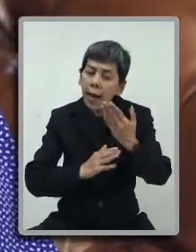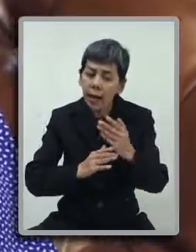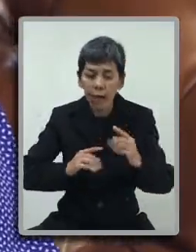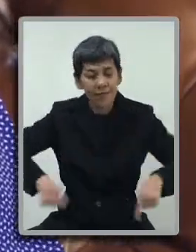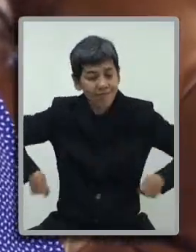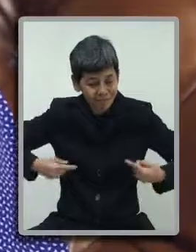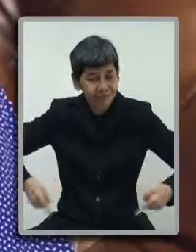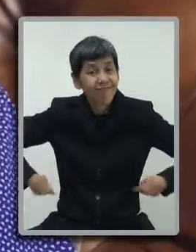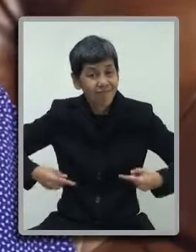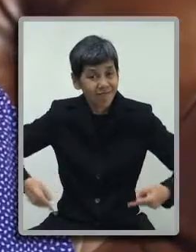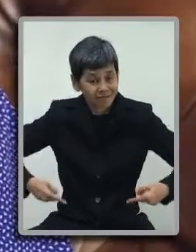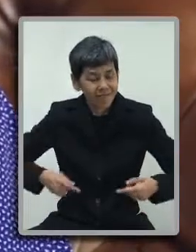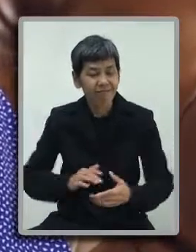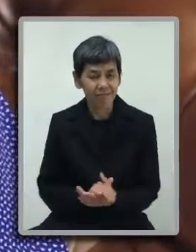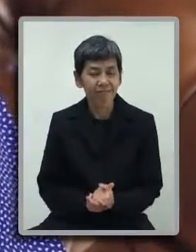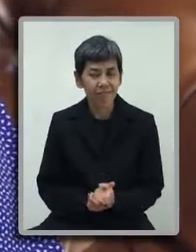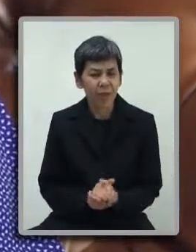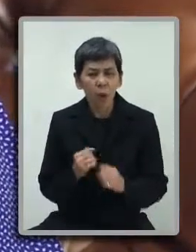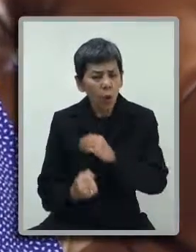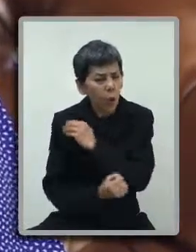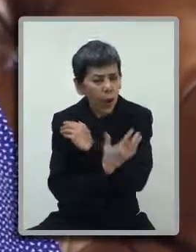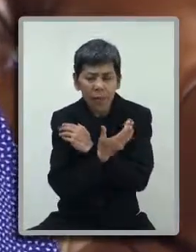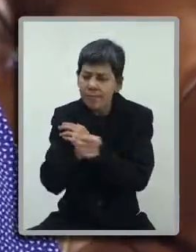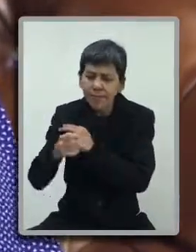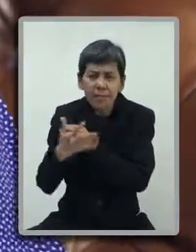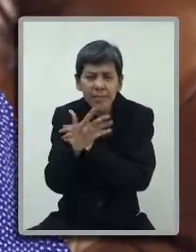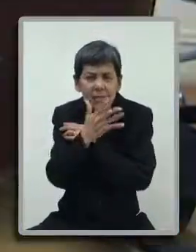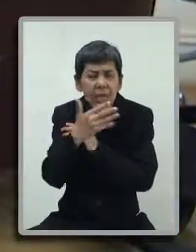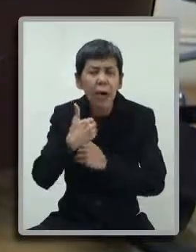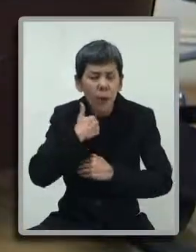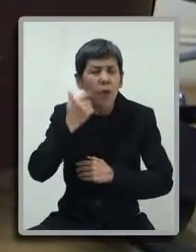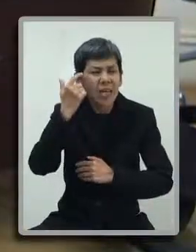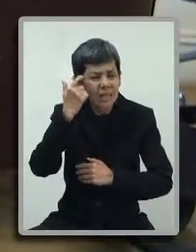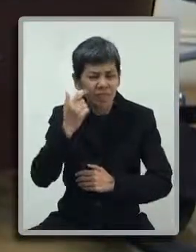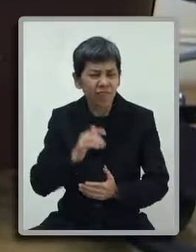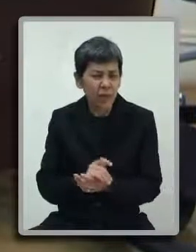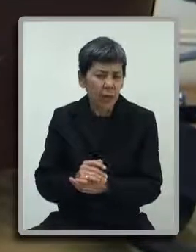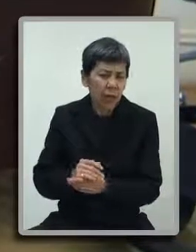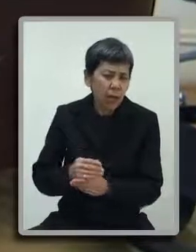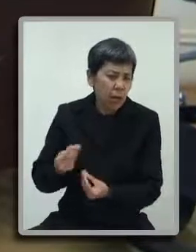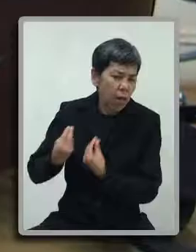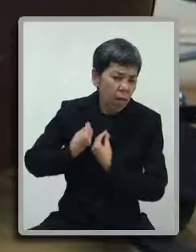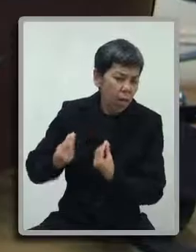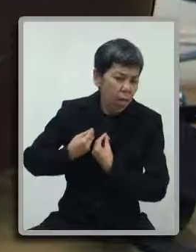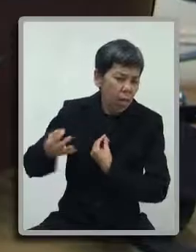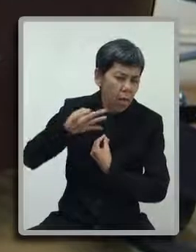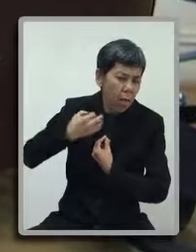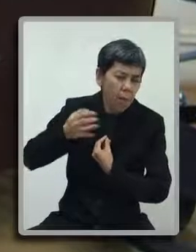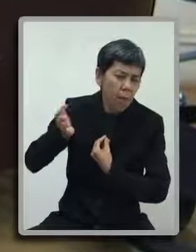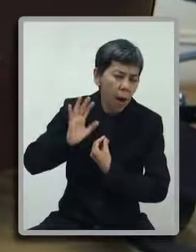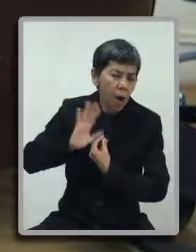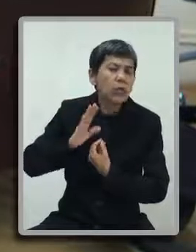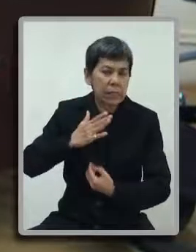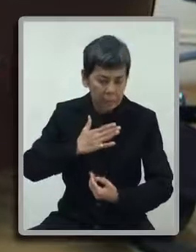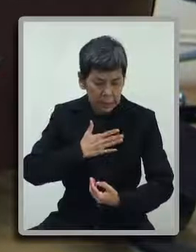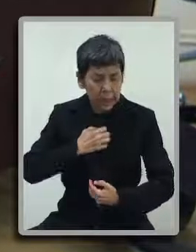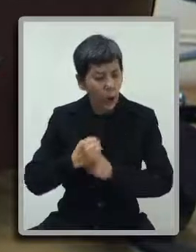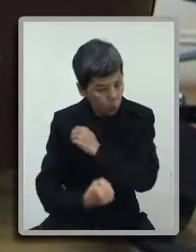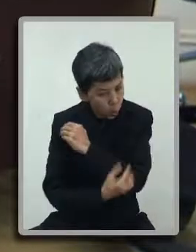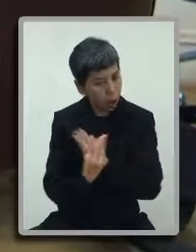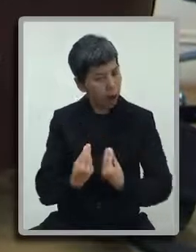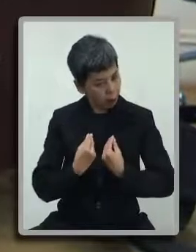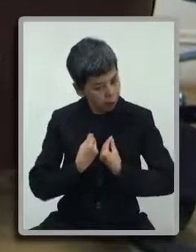รือว่ามนุษย์ล้อหรือผู้ด้อยโอกาสเนี่ยผมเชื่อว่าเขาไม่ต้องการความช่วยเหลือแบบให้เปล่า ค่ะ เขาอย